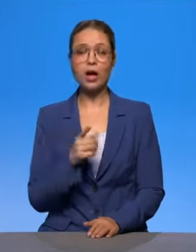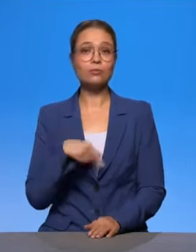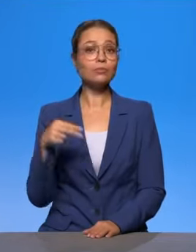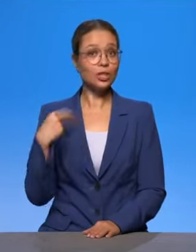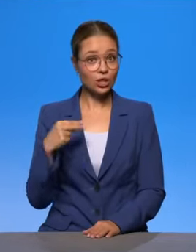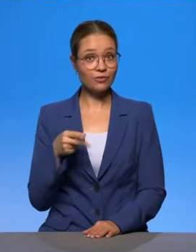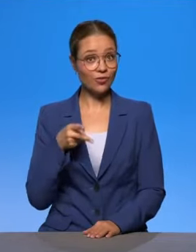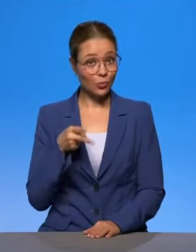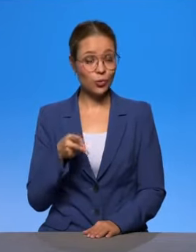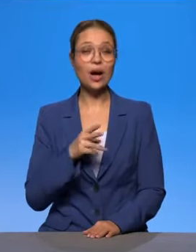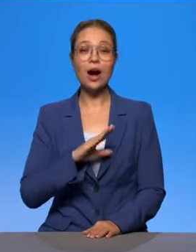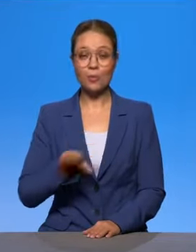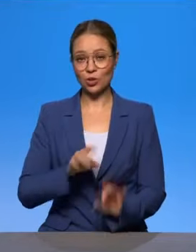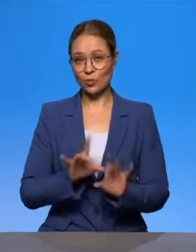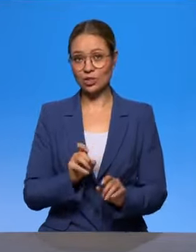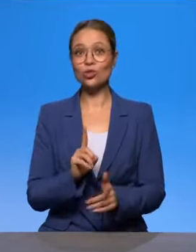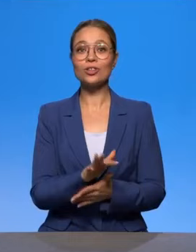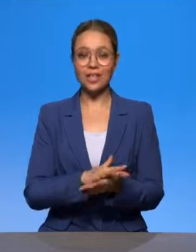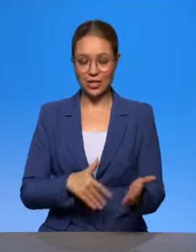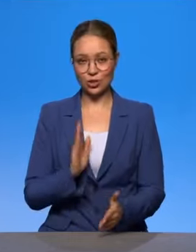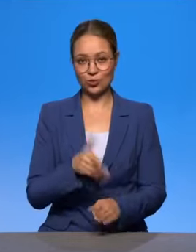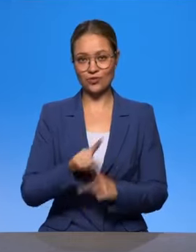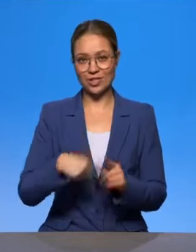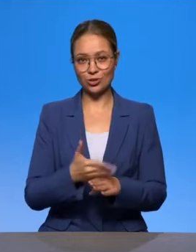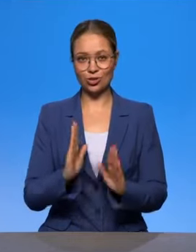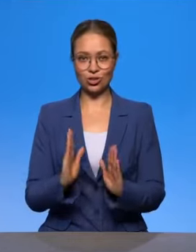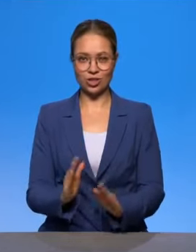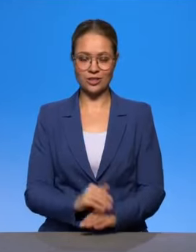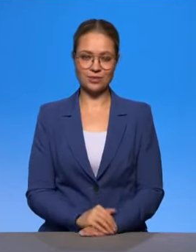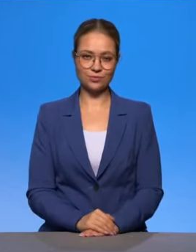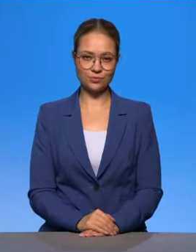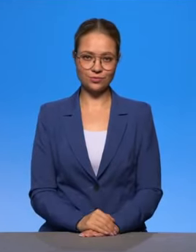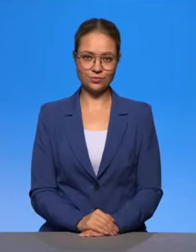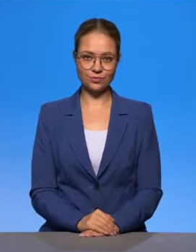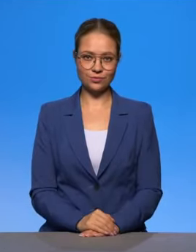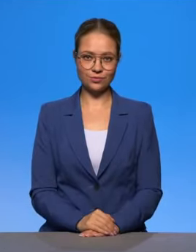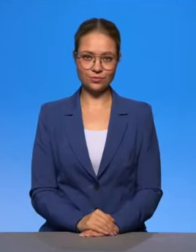пару минут и расскажем, что будет дальше в следующей части программы «Отражение». Спасибо.